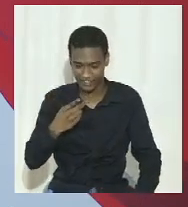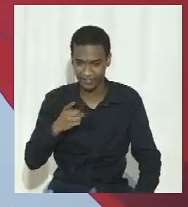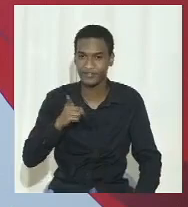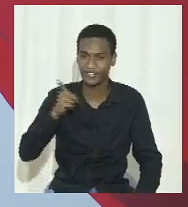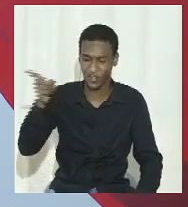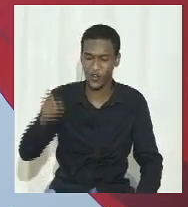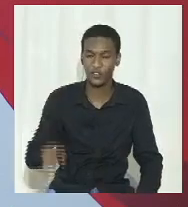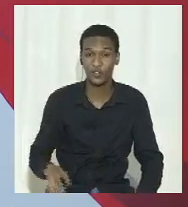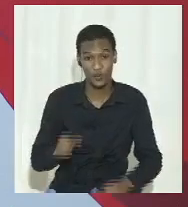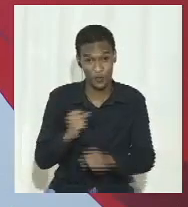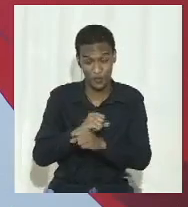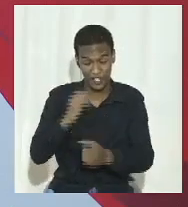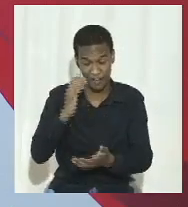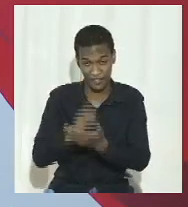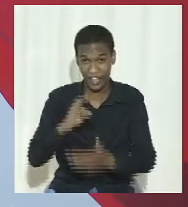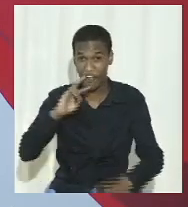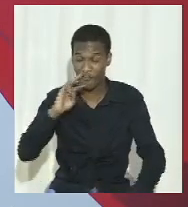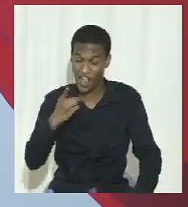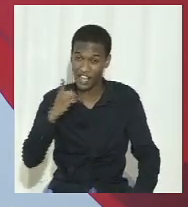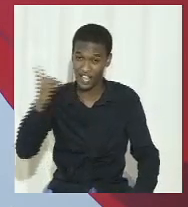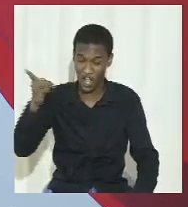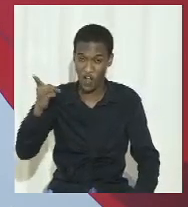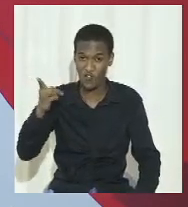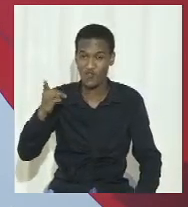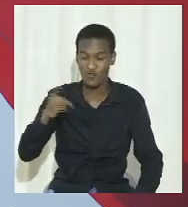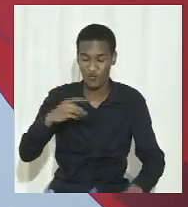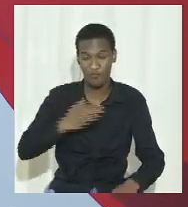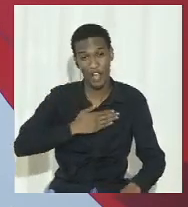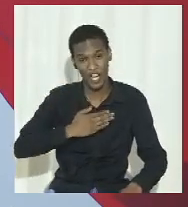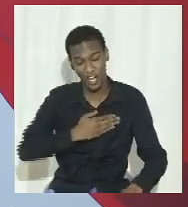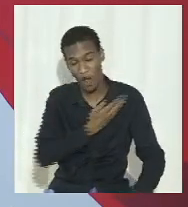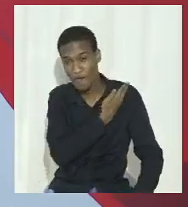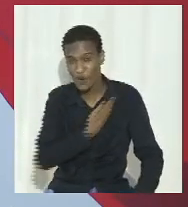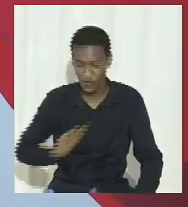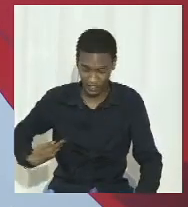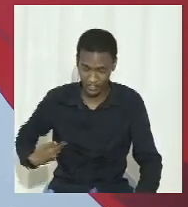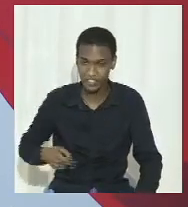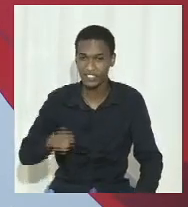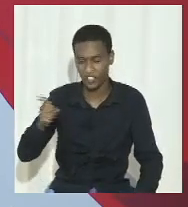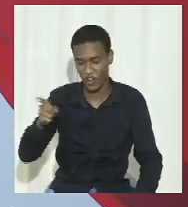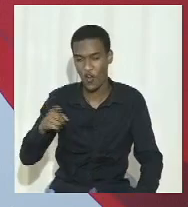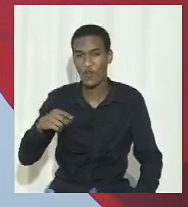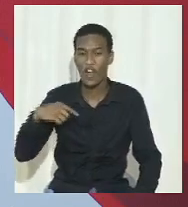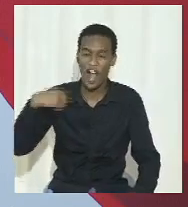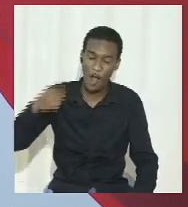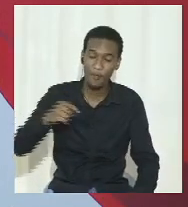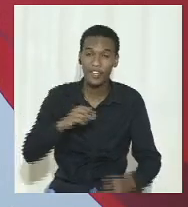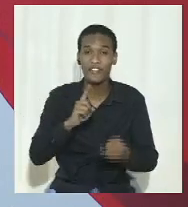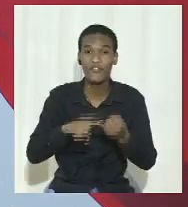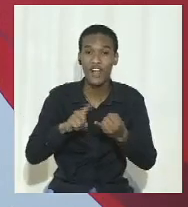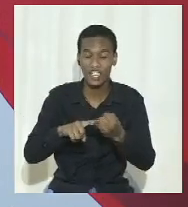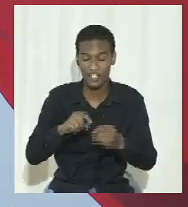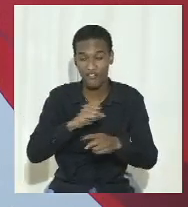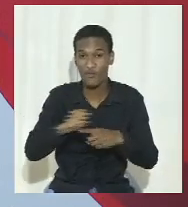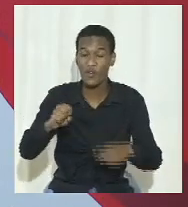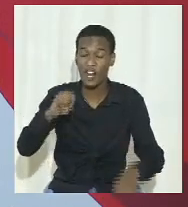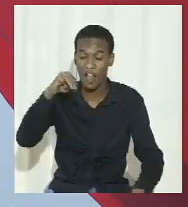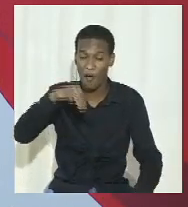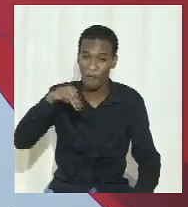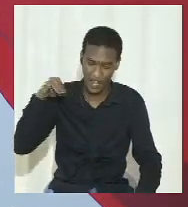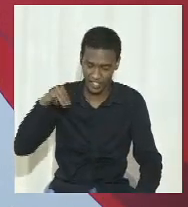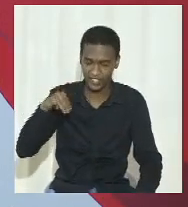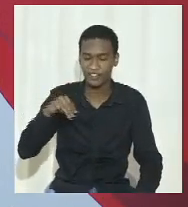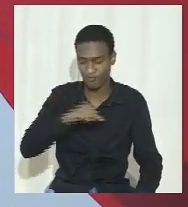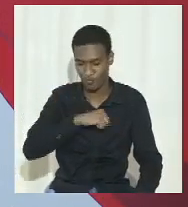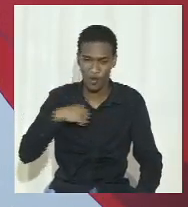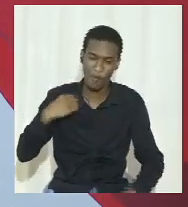andiany manaraka amin'ny fifaninanana ireo mpiadina manomboka ny faran'ny volana mey ho avy izao. Ny antsipirian'ny Babi Stefana eo